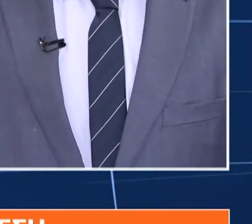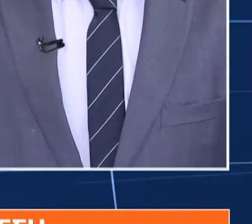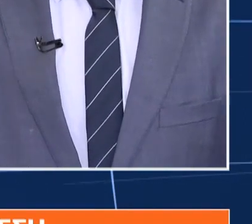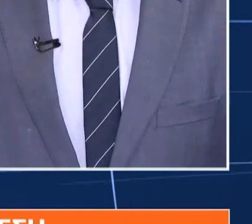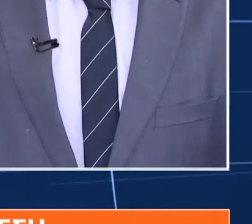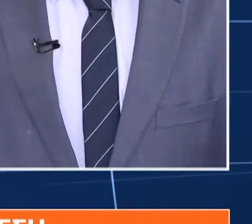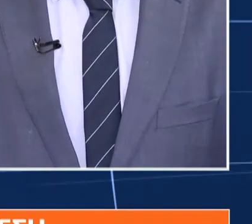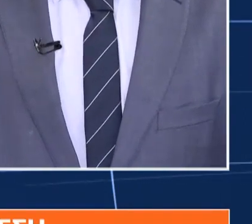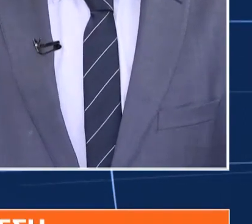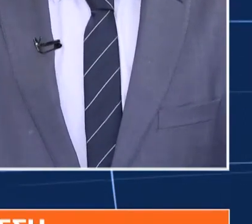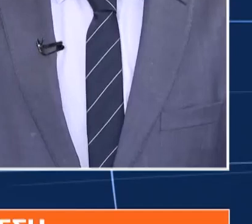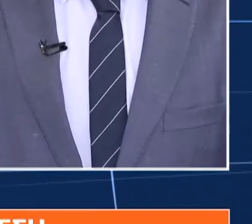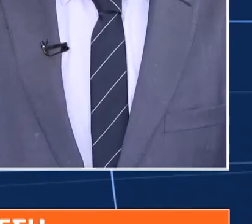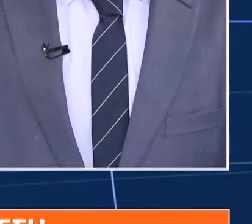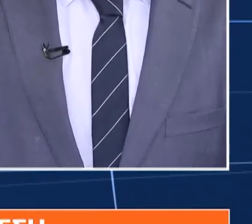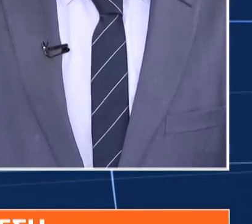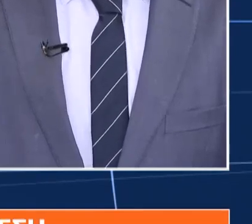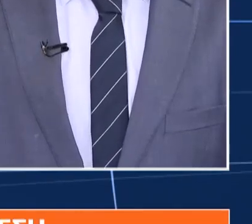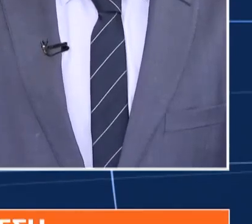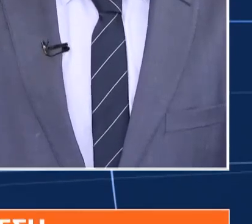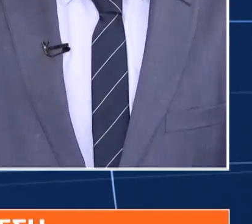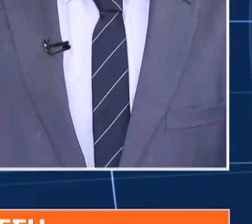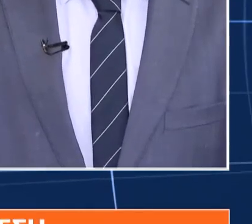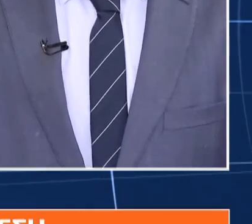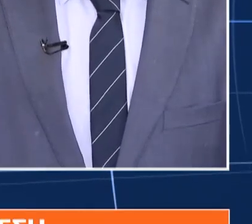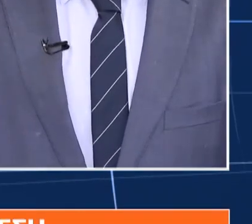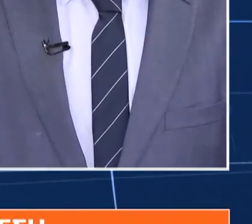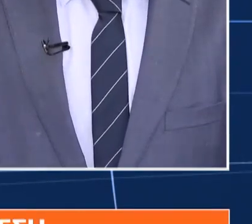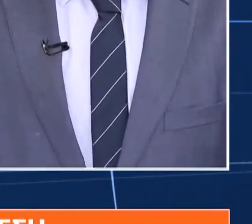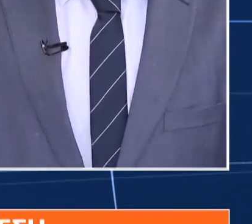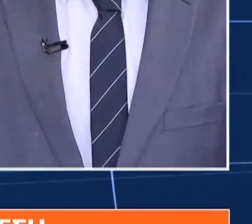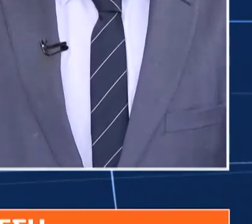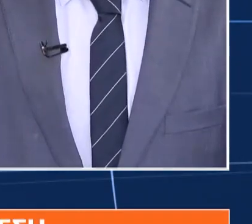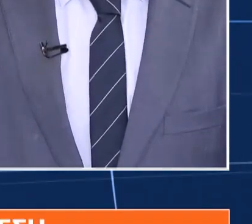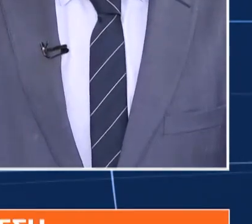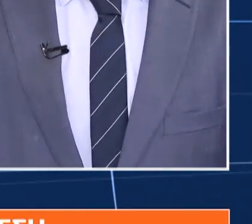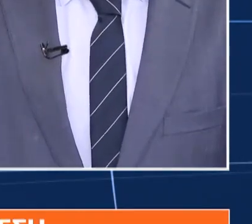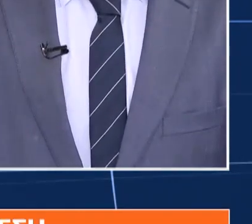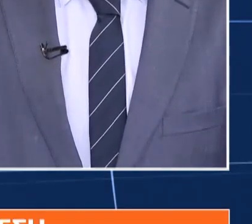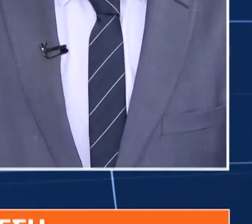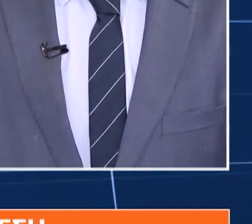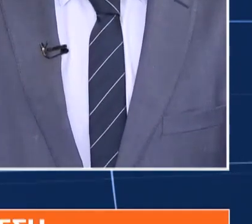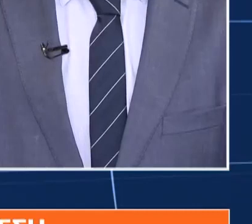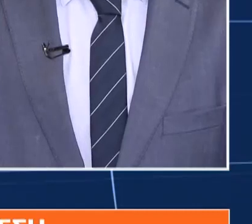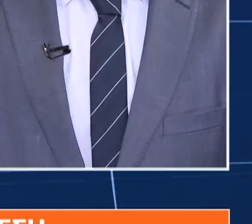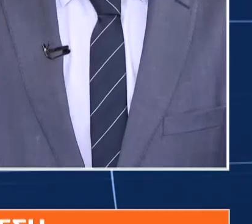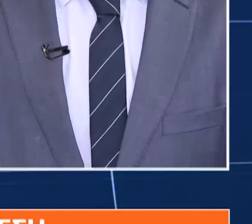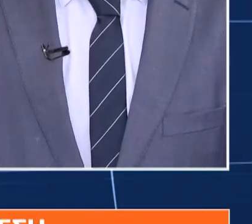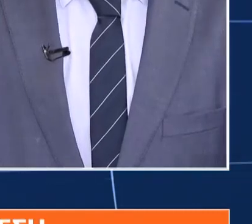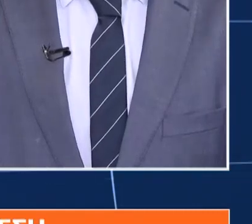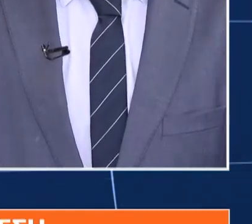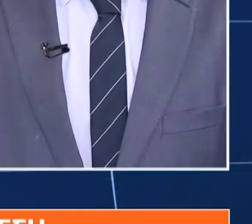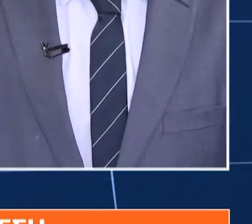έχει κατεβαίνει, ξεφουσκώνει μετά από πάρα πολύ καιρό. Τώρα, αναφέρθηκε στα μέτρα της κυβέρνησης που πάρθηκαν για